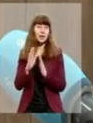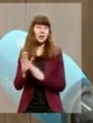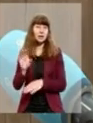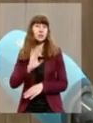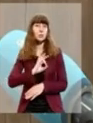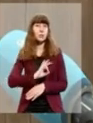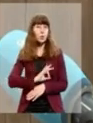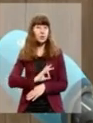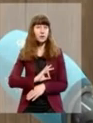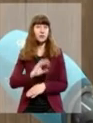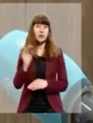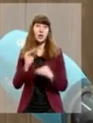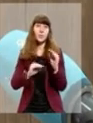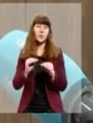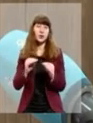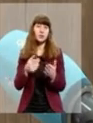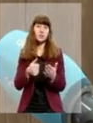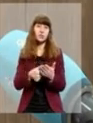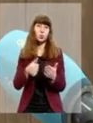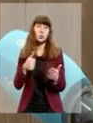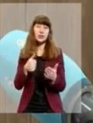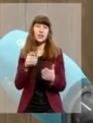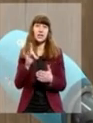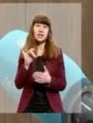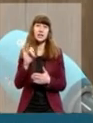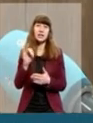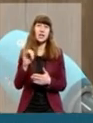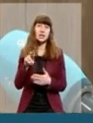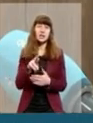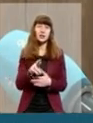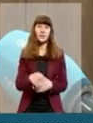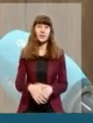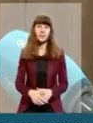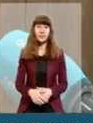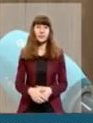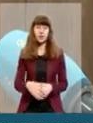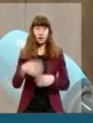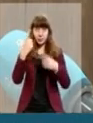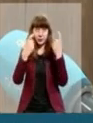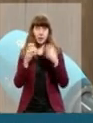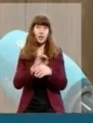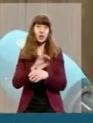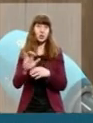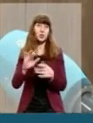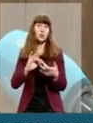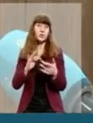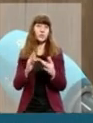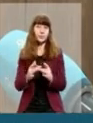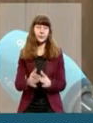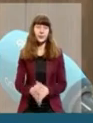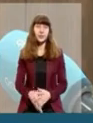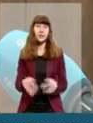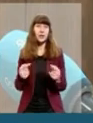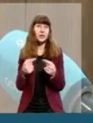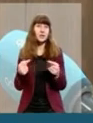перепрошьёте свои контрольно-кассовые аппараты и их расшала директировать уже не беру функция